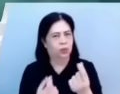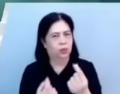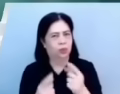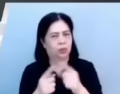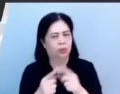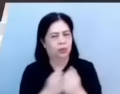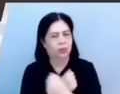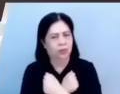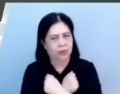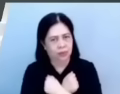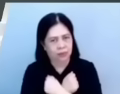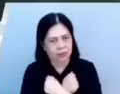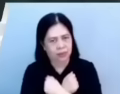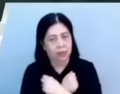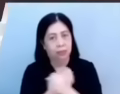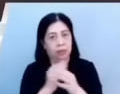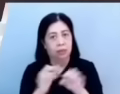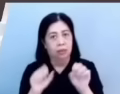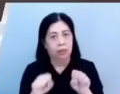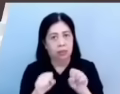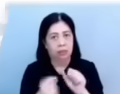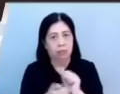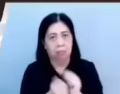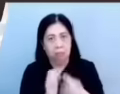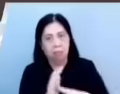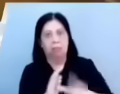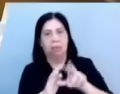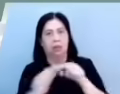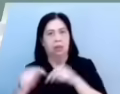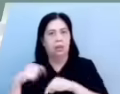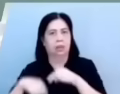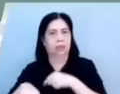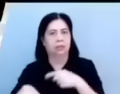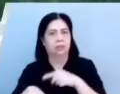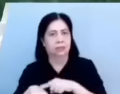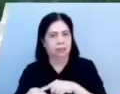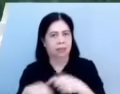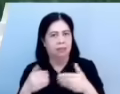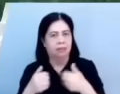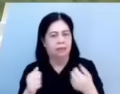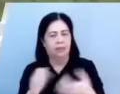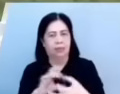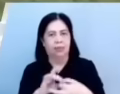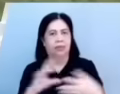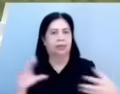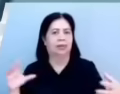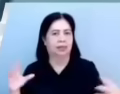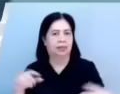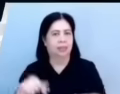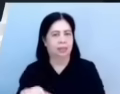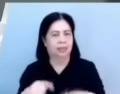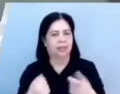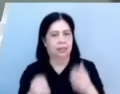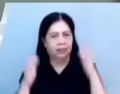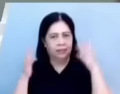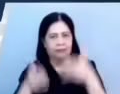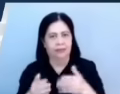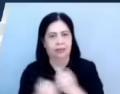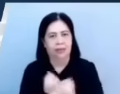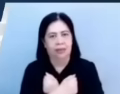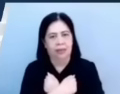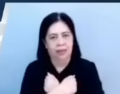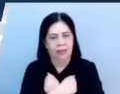mo kung may kakayahan kang ibalik ang oras bago kayong tuluyang magkahiwalay? Dito iikot ang istorya ng Love,